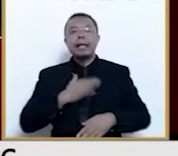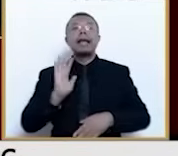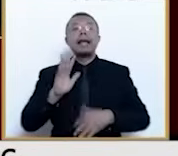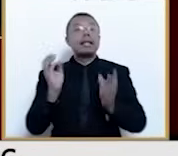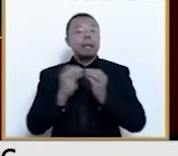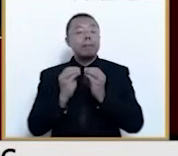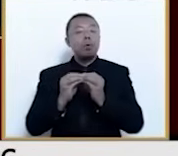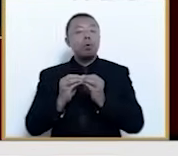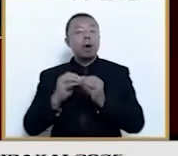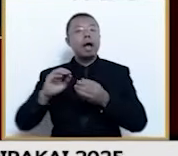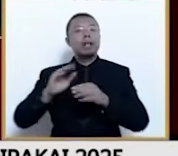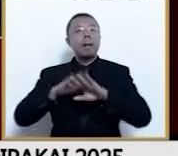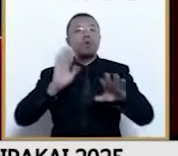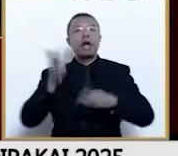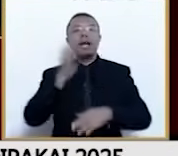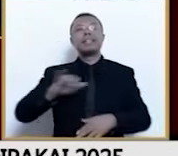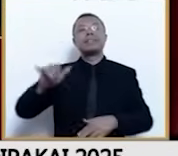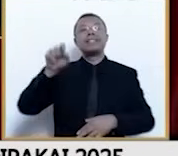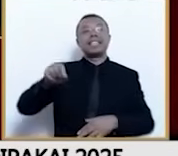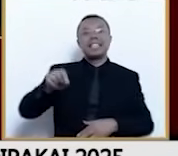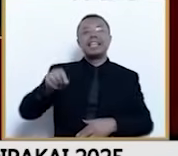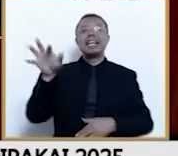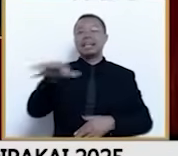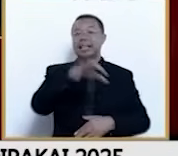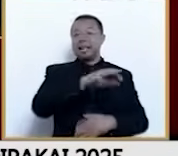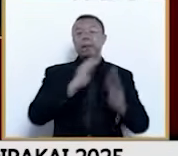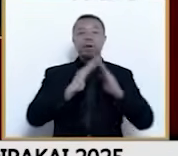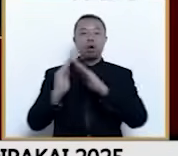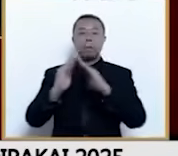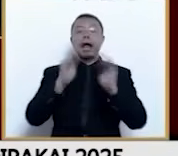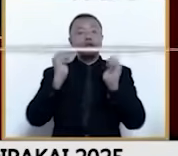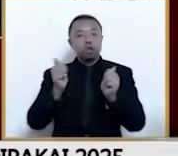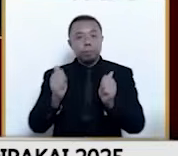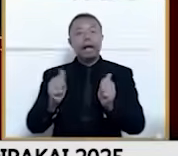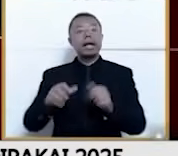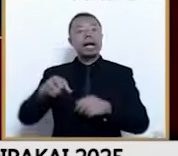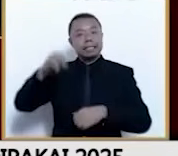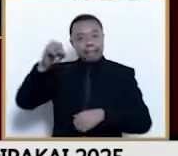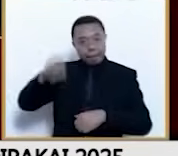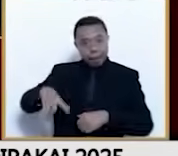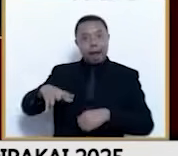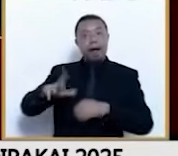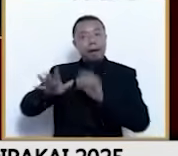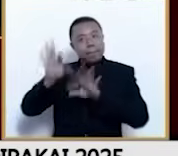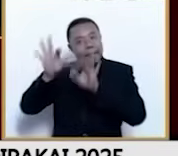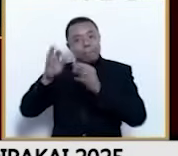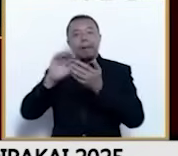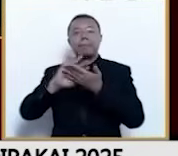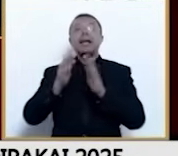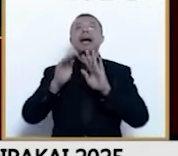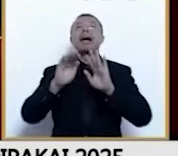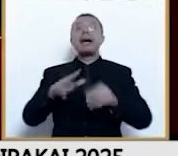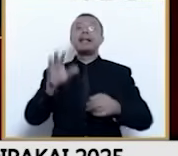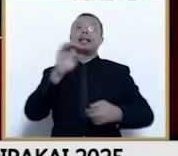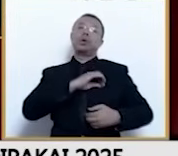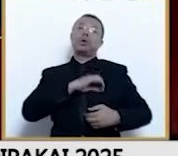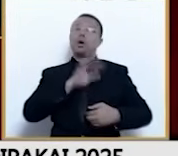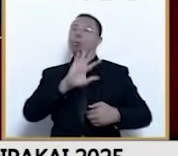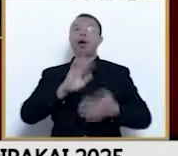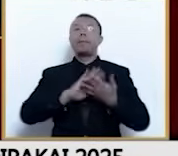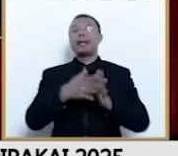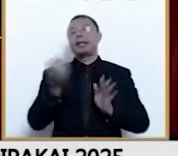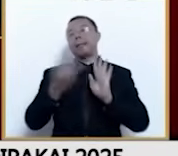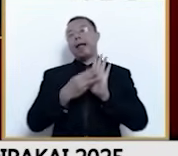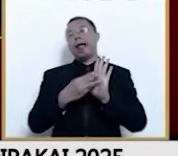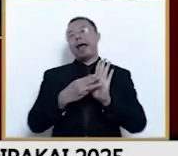akan ciptakan ekosistem seperti ini di setiap perumahan, agar sampah bisa menjadi rejeki, bukan